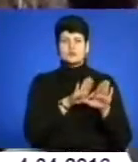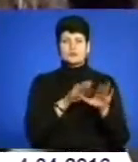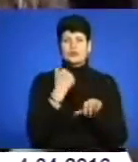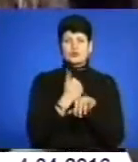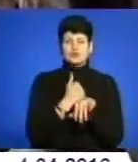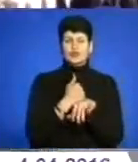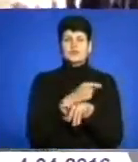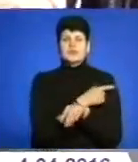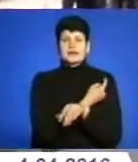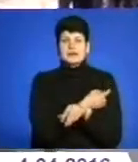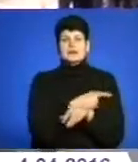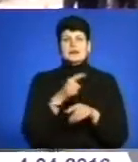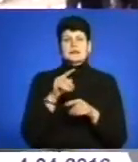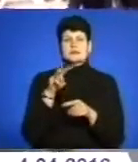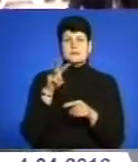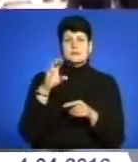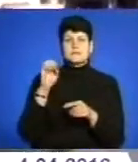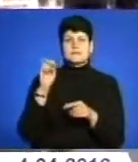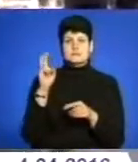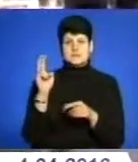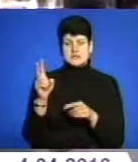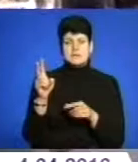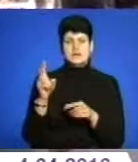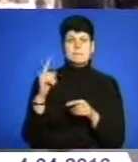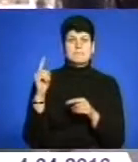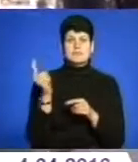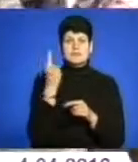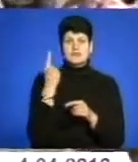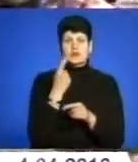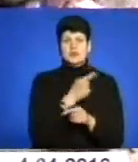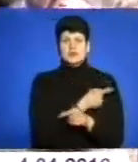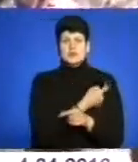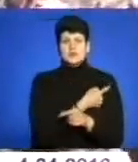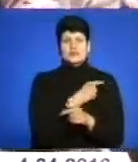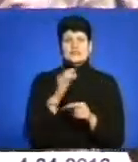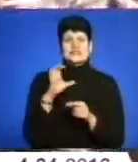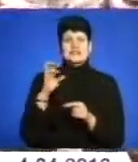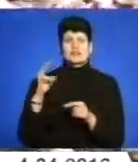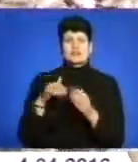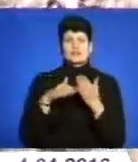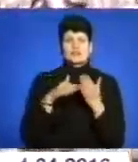з експертизи тимчасової непрацездатності Тернопільського центру первинної медико-санітарної допомоги.